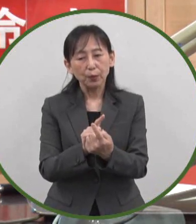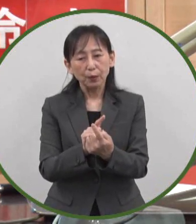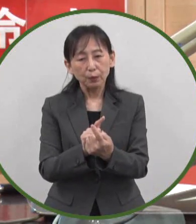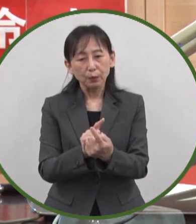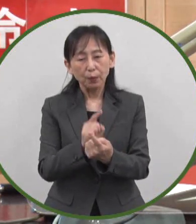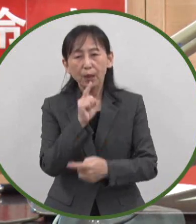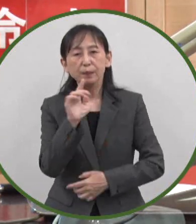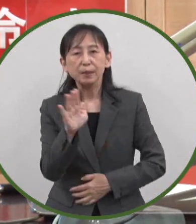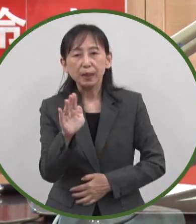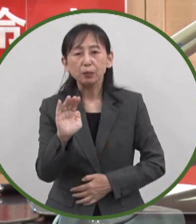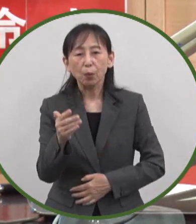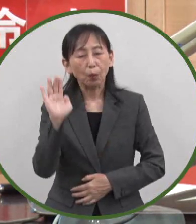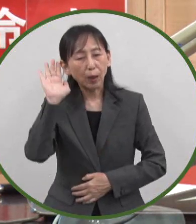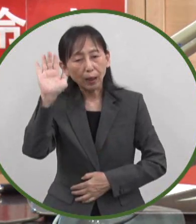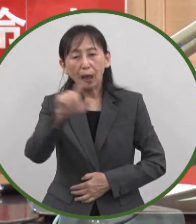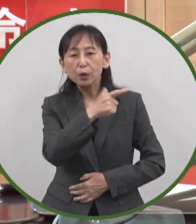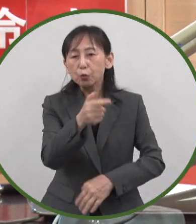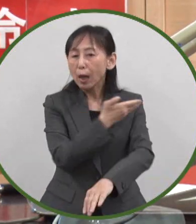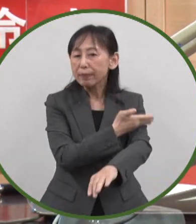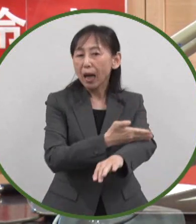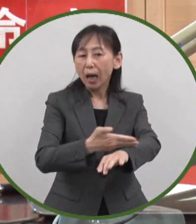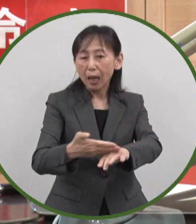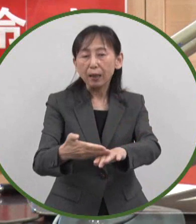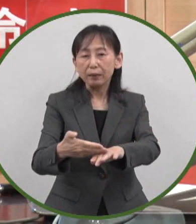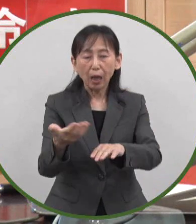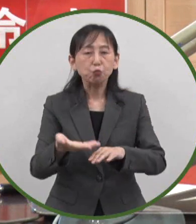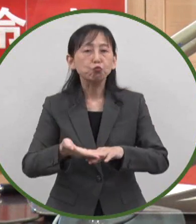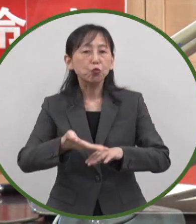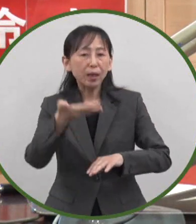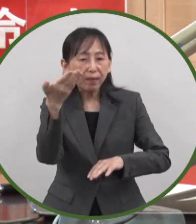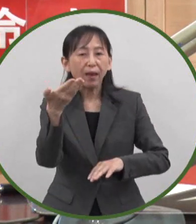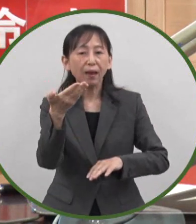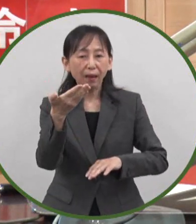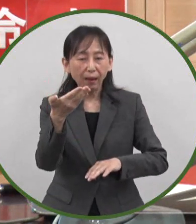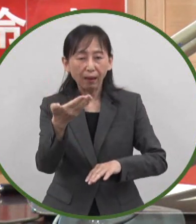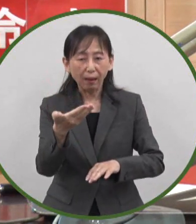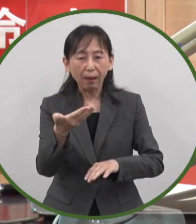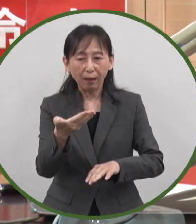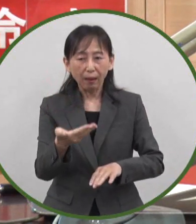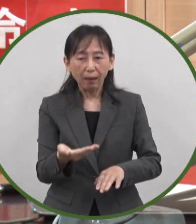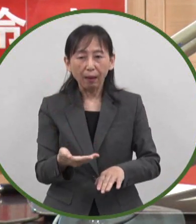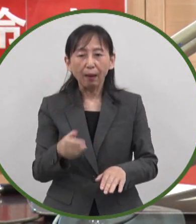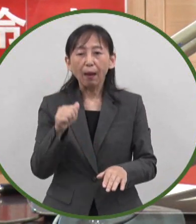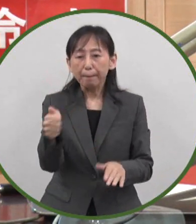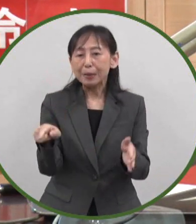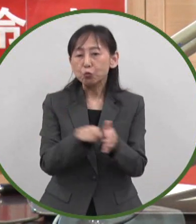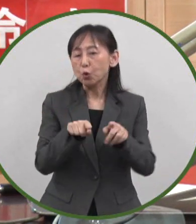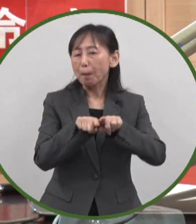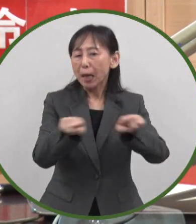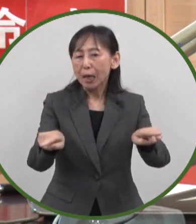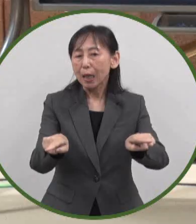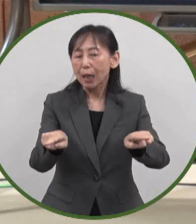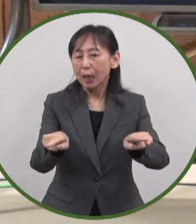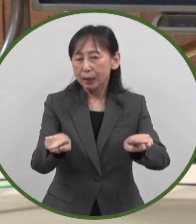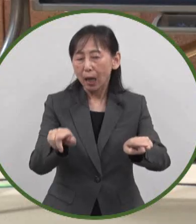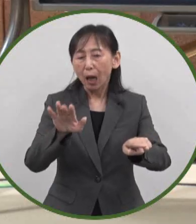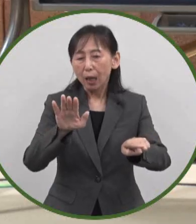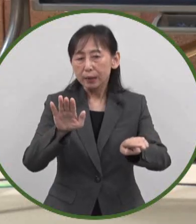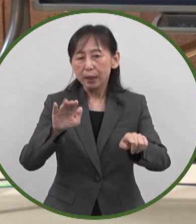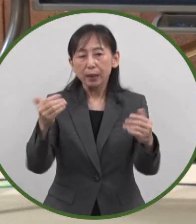プロセスを経た上でそうなる可能性はあるということですね。 ありがとうございます。